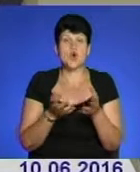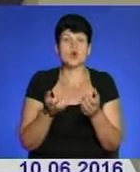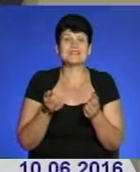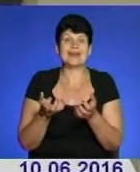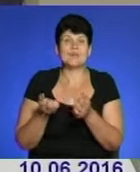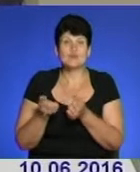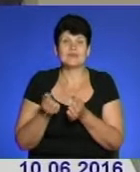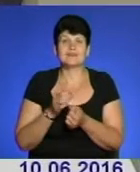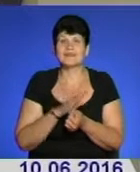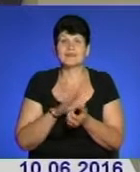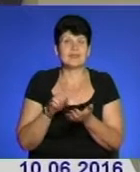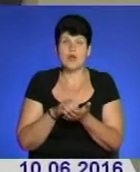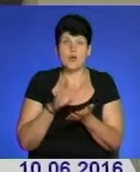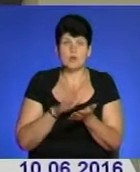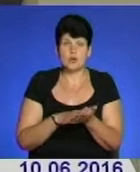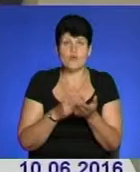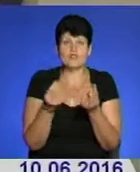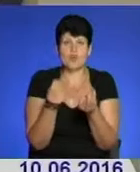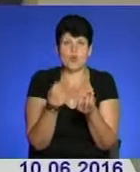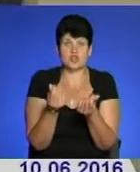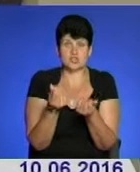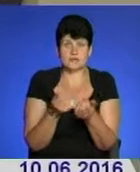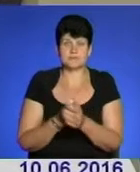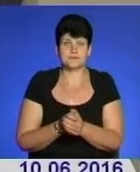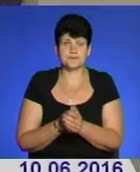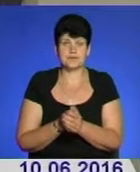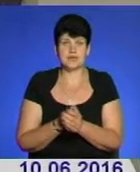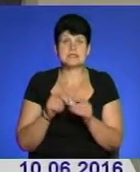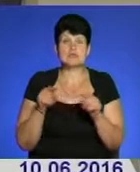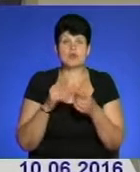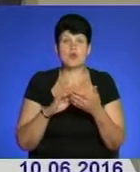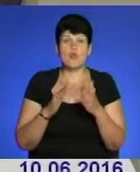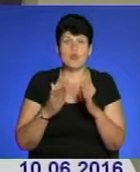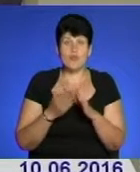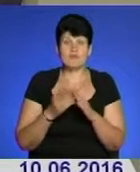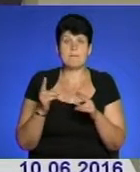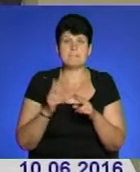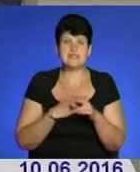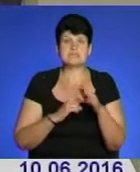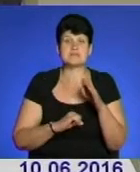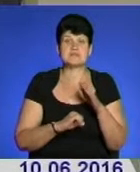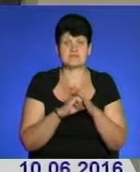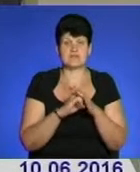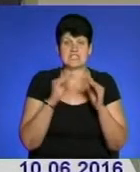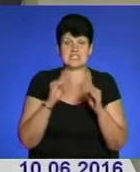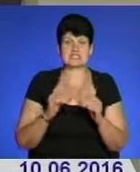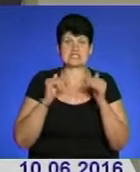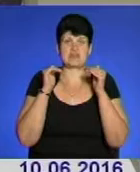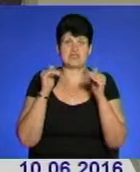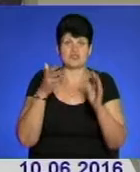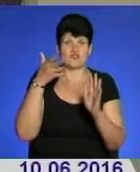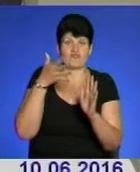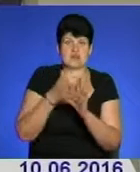отримувати необліковані готівкові кошти, створювала умови для безпідставного завищення валових